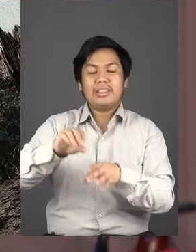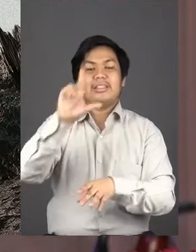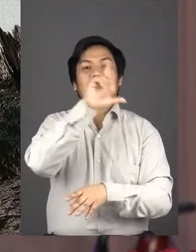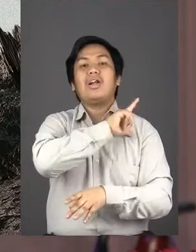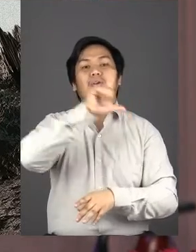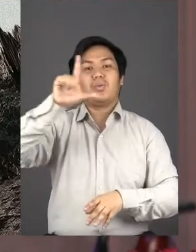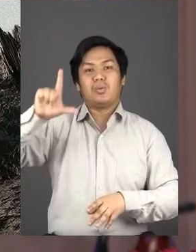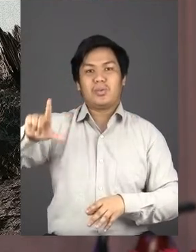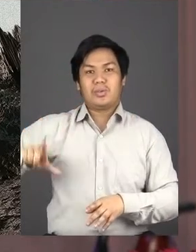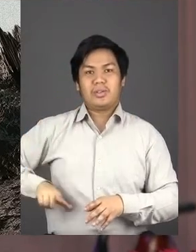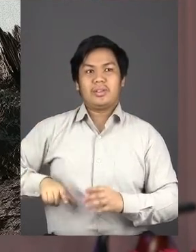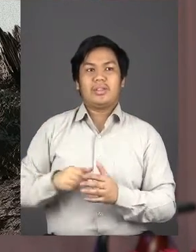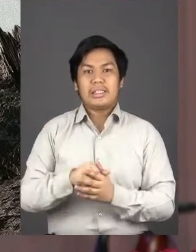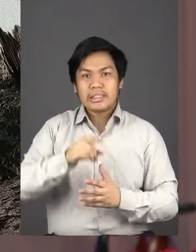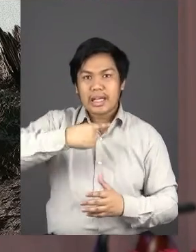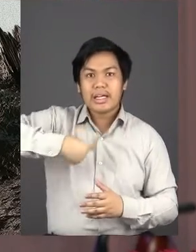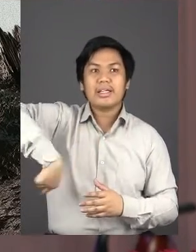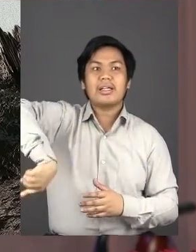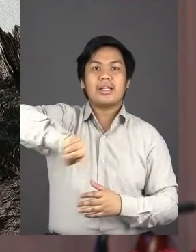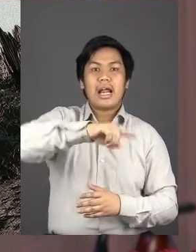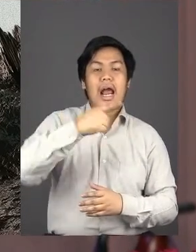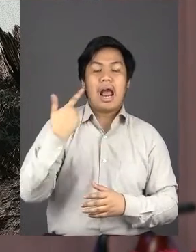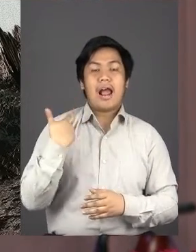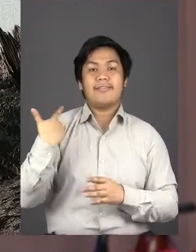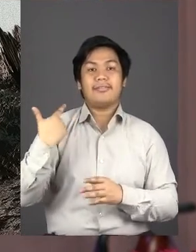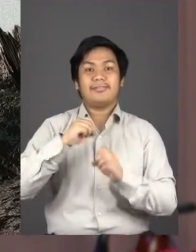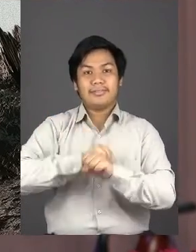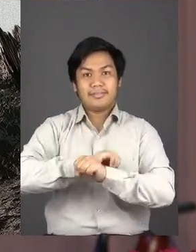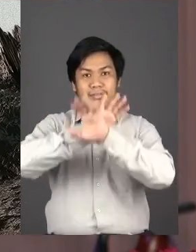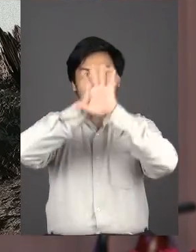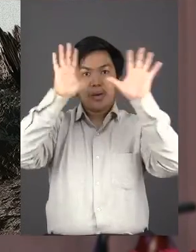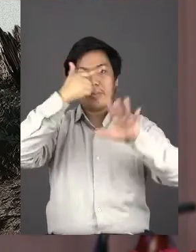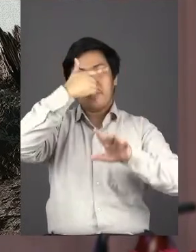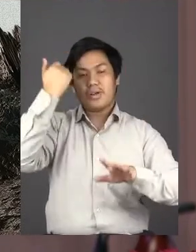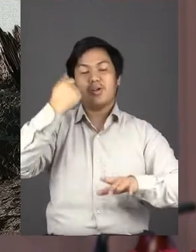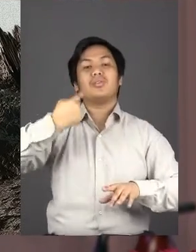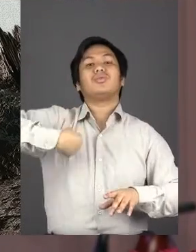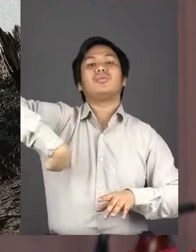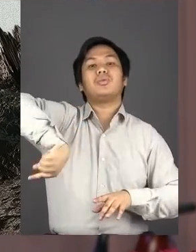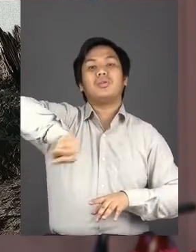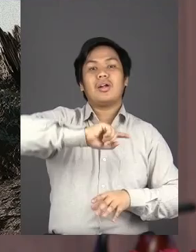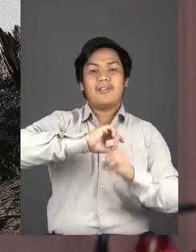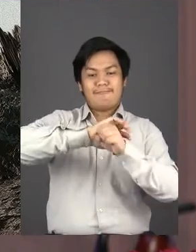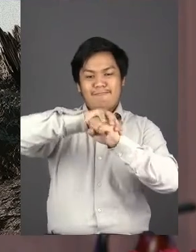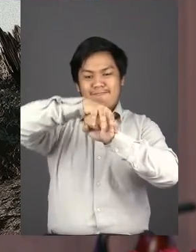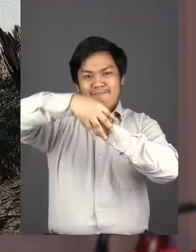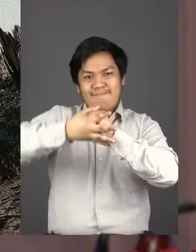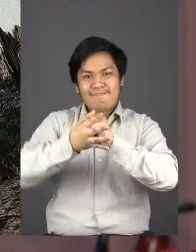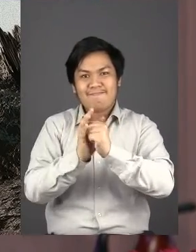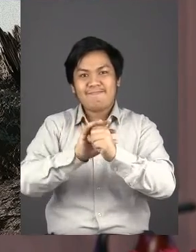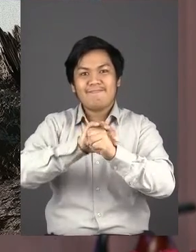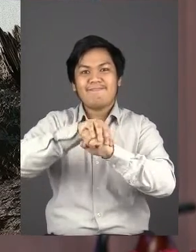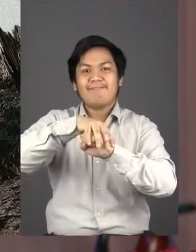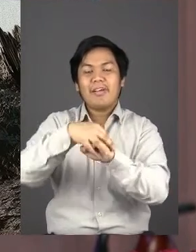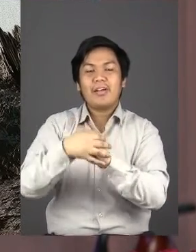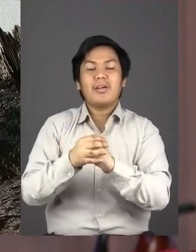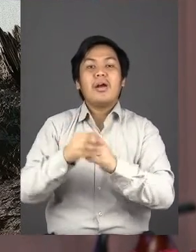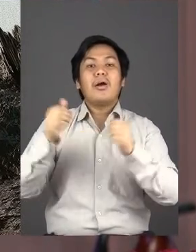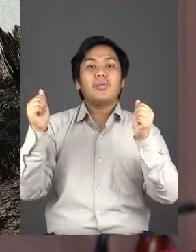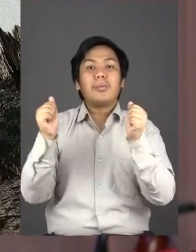Lord. Tayo ay may kaliwanagan sapagkat nababahiran tayo, nabababaran tayo